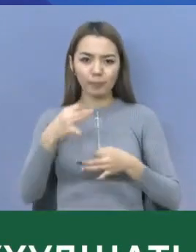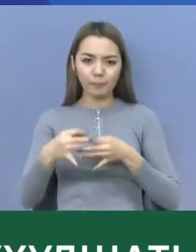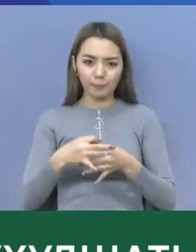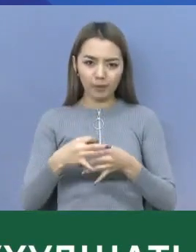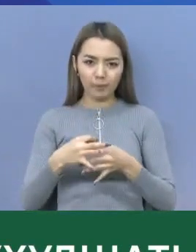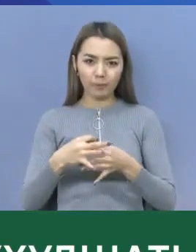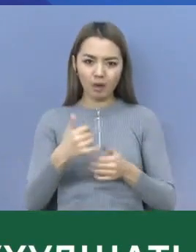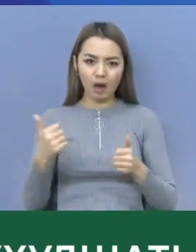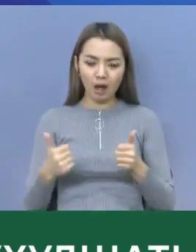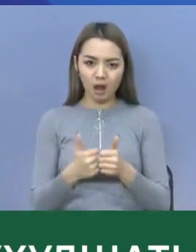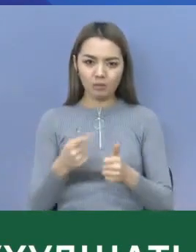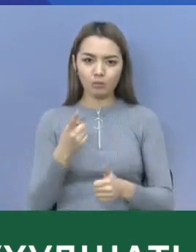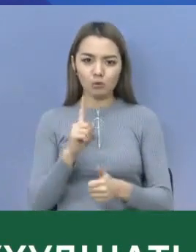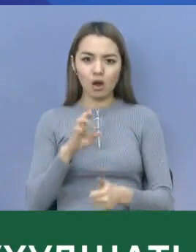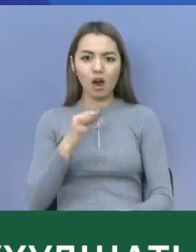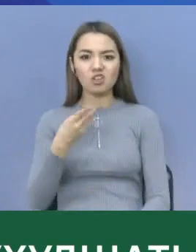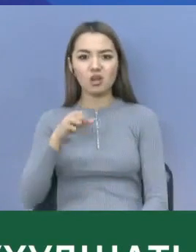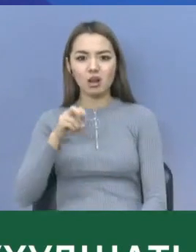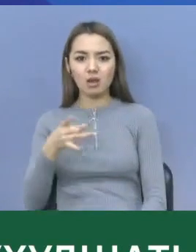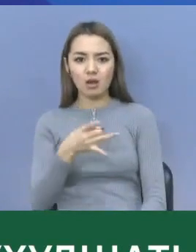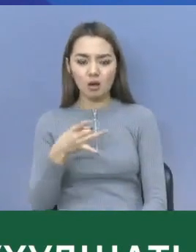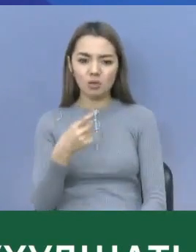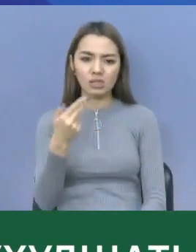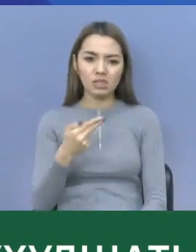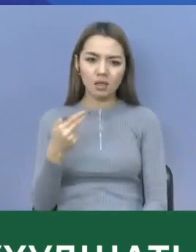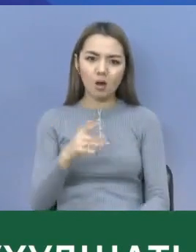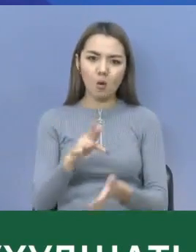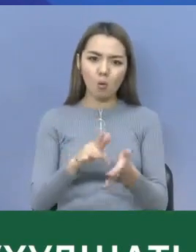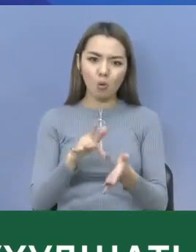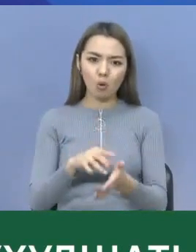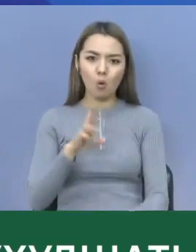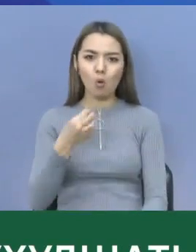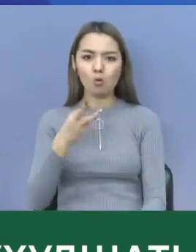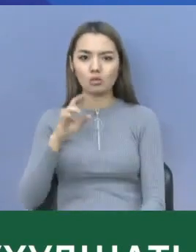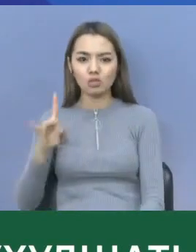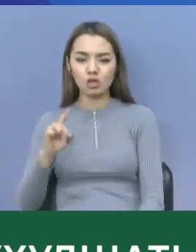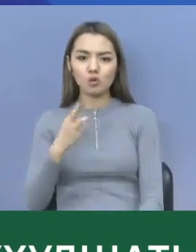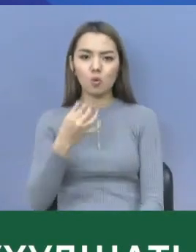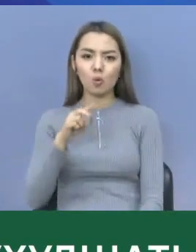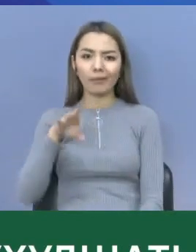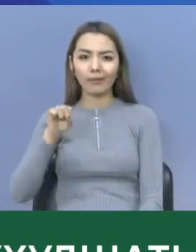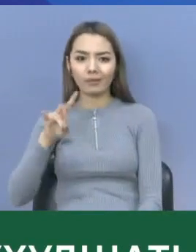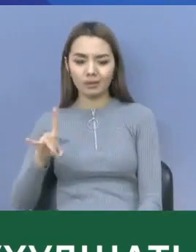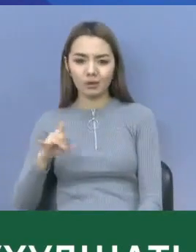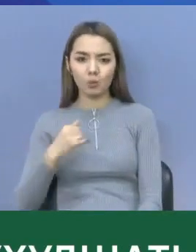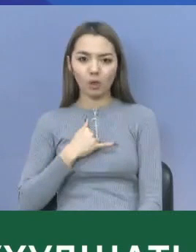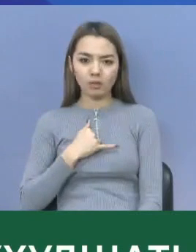находится наши регионы Аршалынский район, Целиноградский, город Кош, Шортанинские районы. У